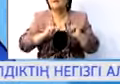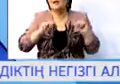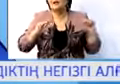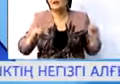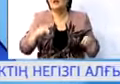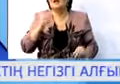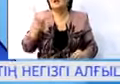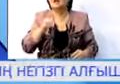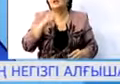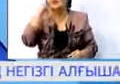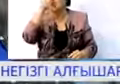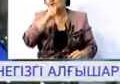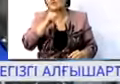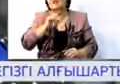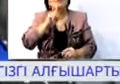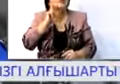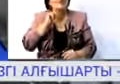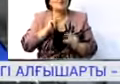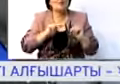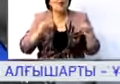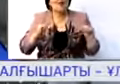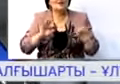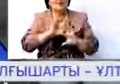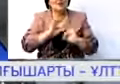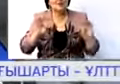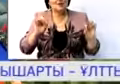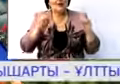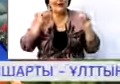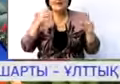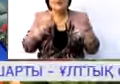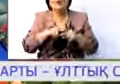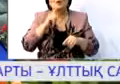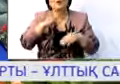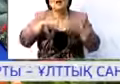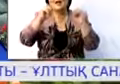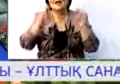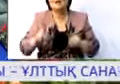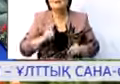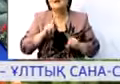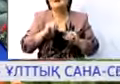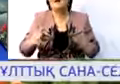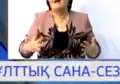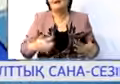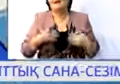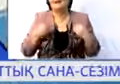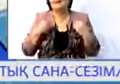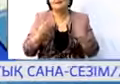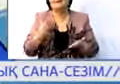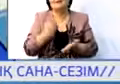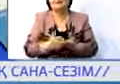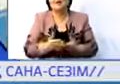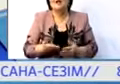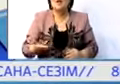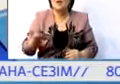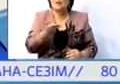Қаражан жылдың ең үздік жас мұғалімі номинациясына ие болды. Әрине, мұндай марапат жас маманға ерекше ынта жігер сыйлайтыны белгілі.